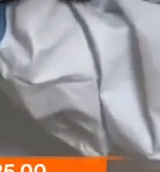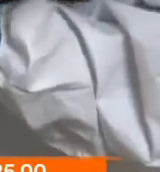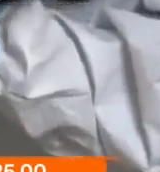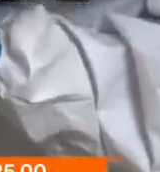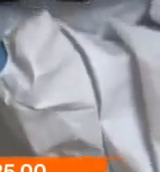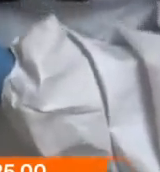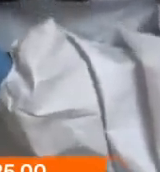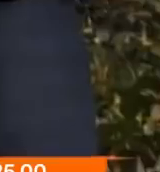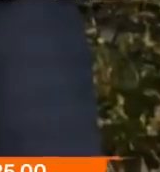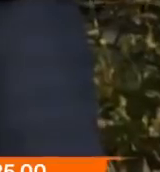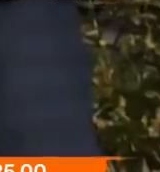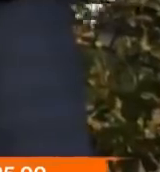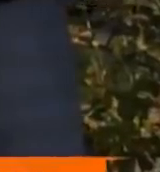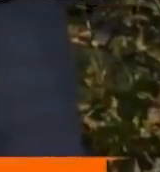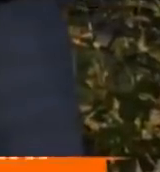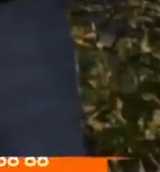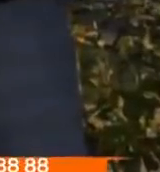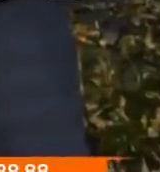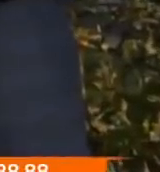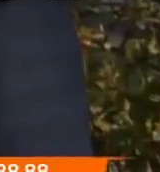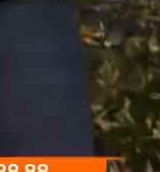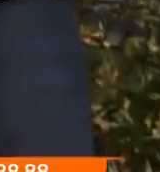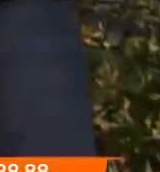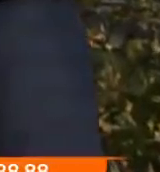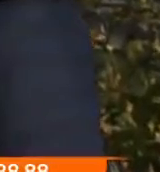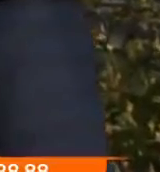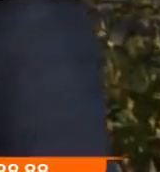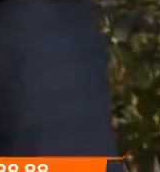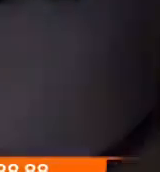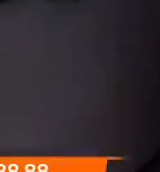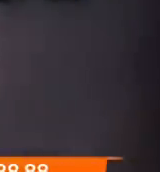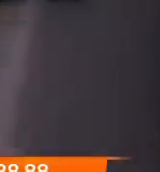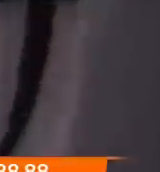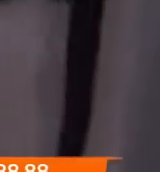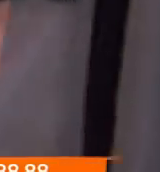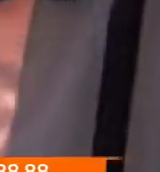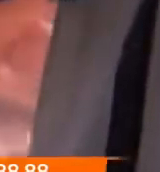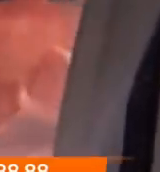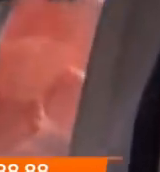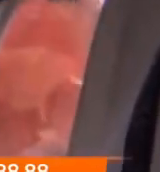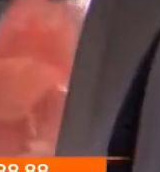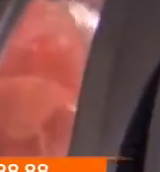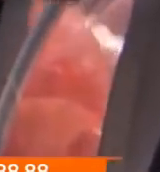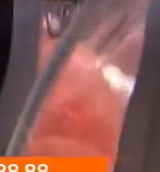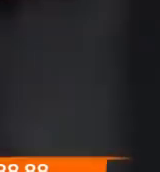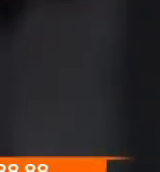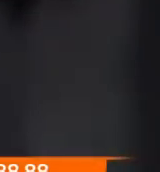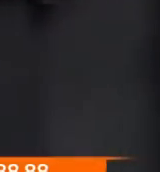Peki süreç yasal mı? Bu yasal bir ücret değil. Hastanelerin bu ücreti almaması gerekiyor. Hakkını savunmak için ne